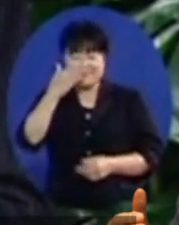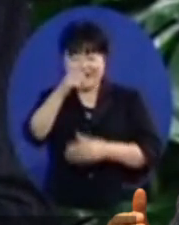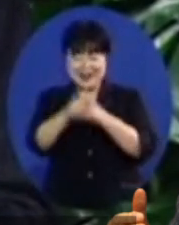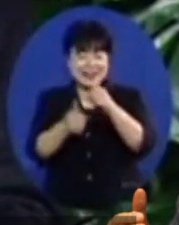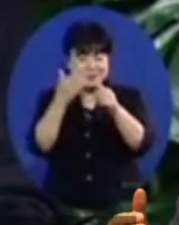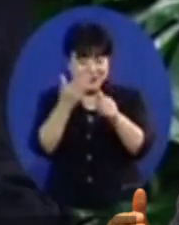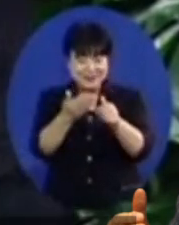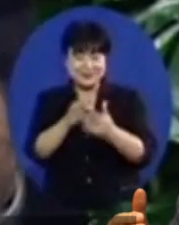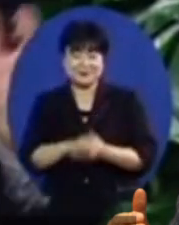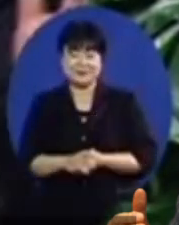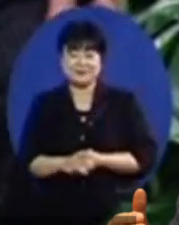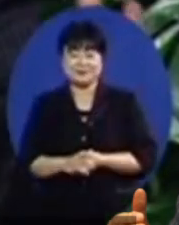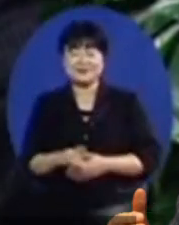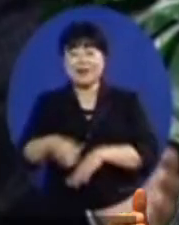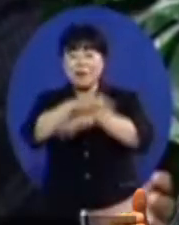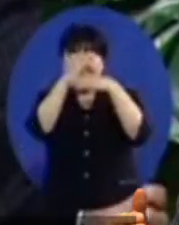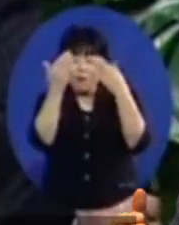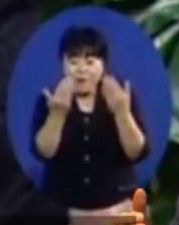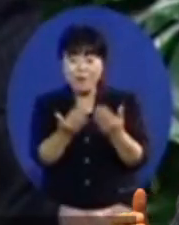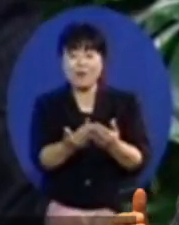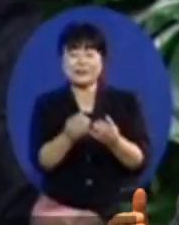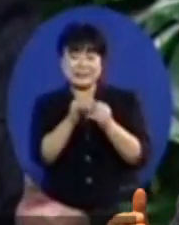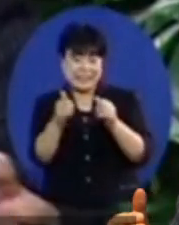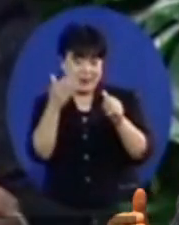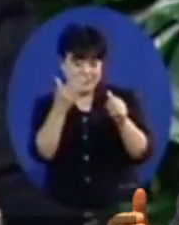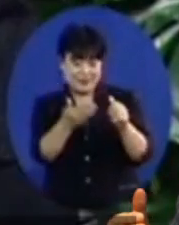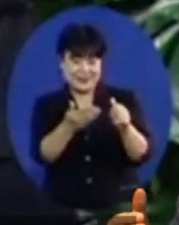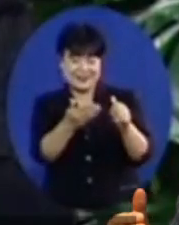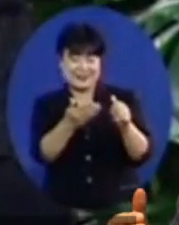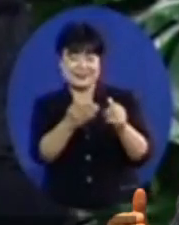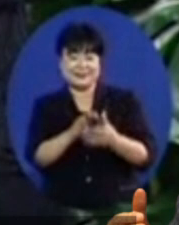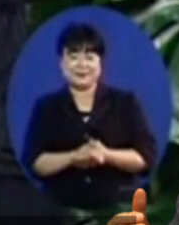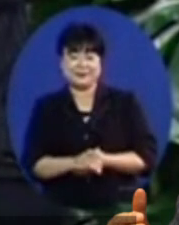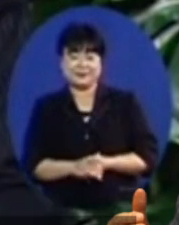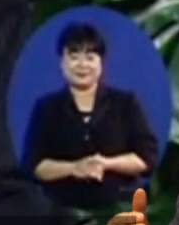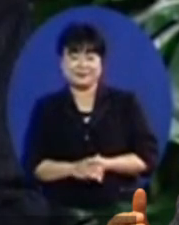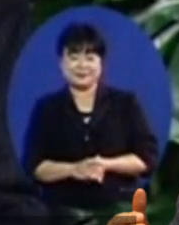하나님이 모든 사람들을